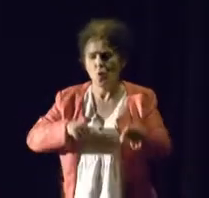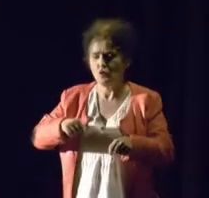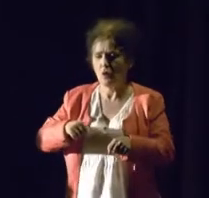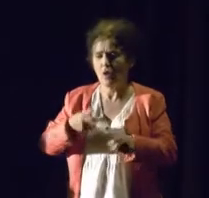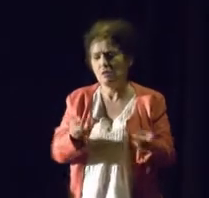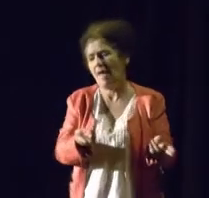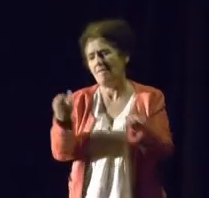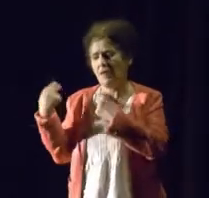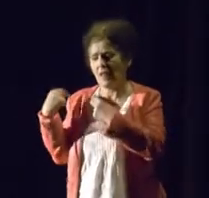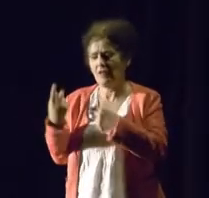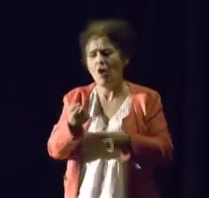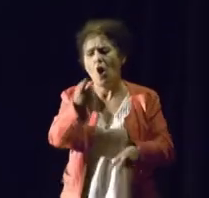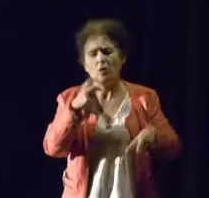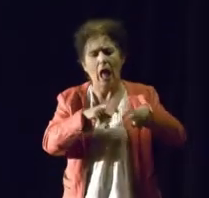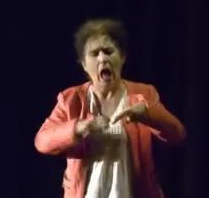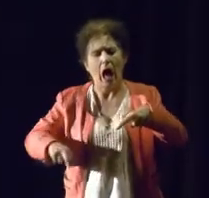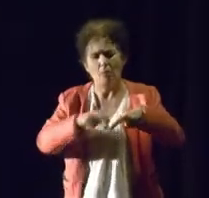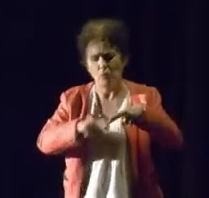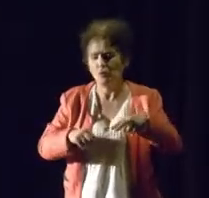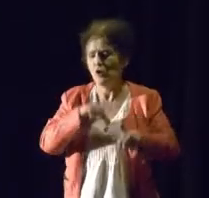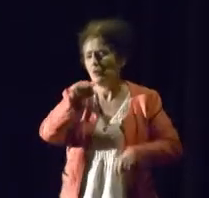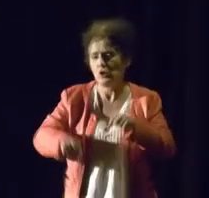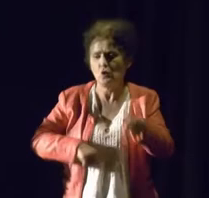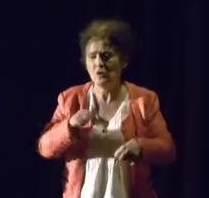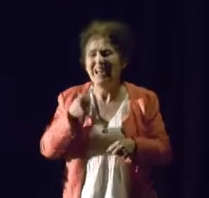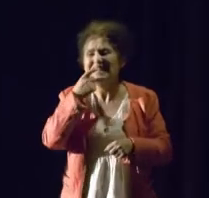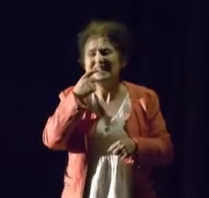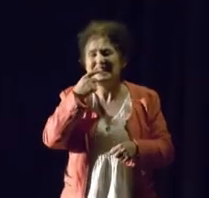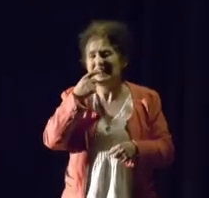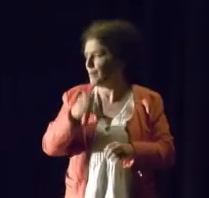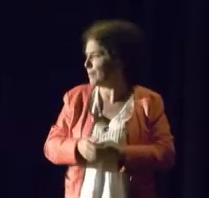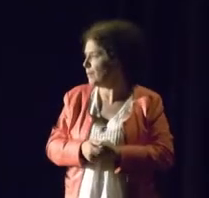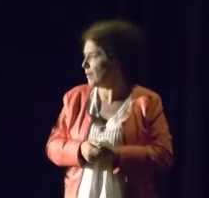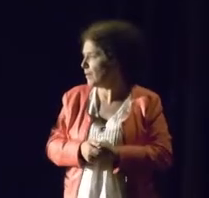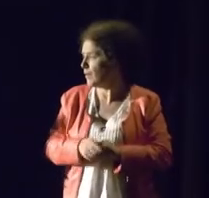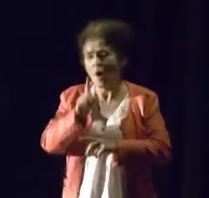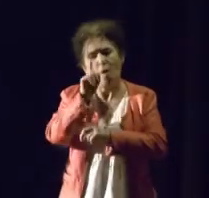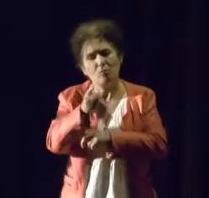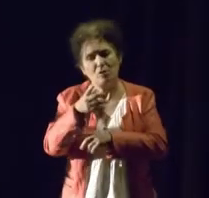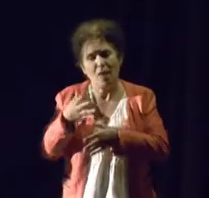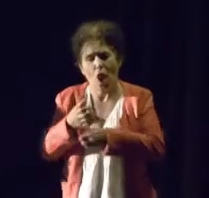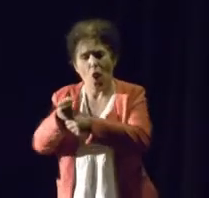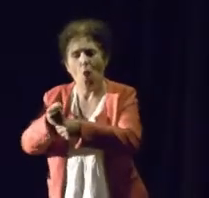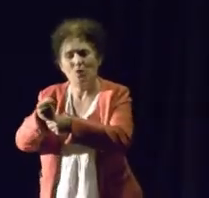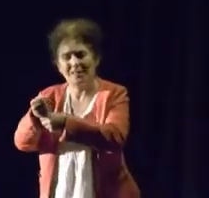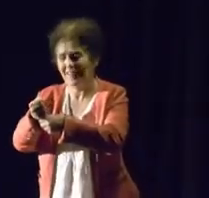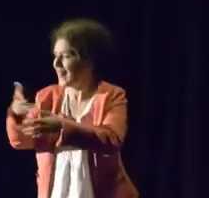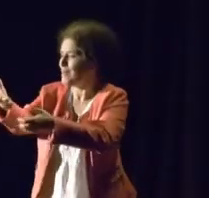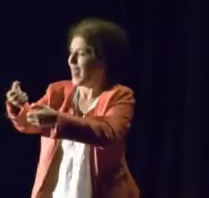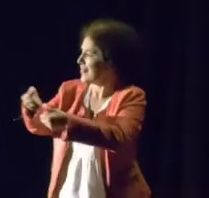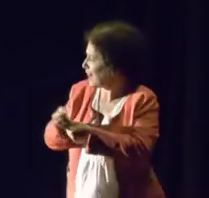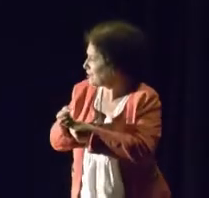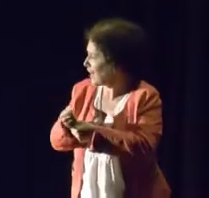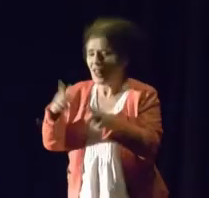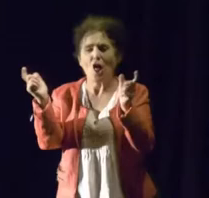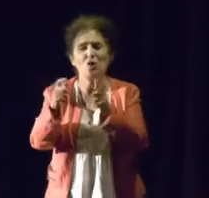се имам вратено од абортус со точак. За зап да ви кажам, мораа да ме носат таму и да ме држат и